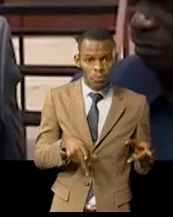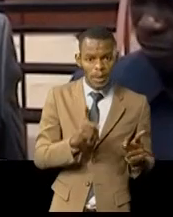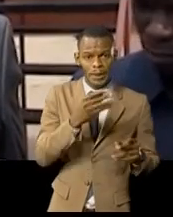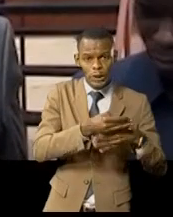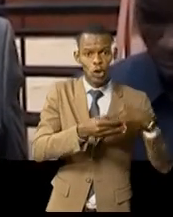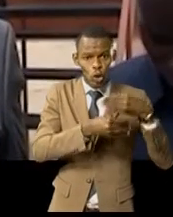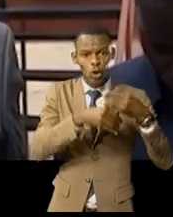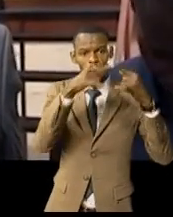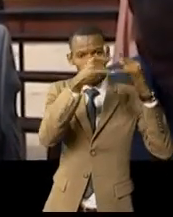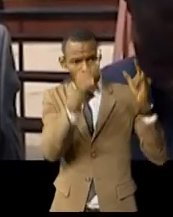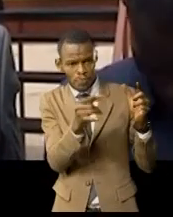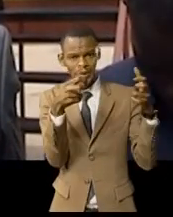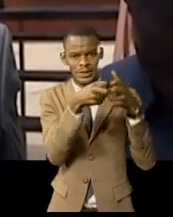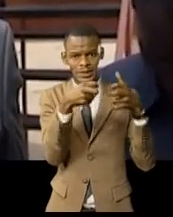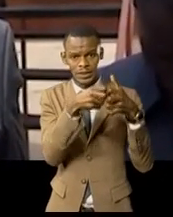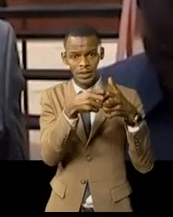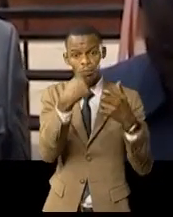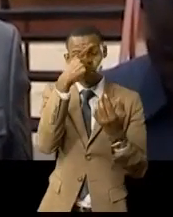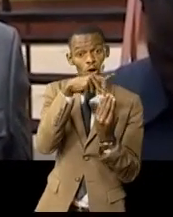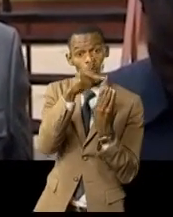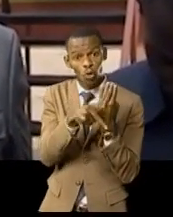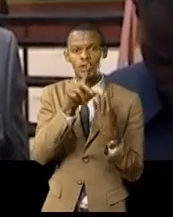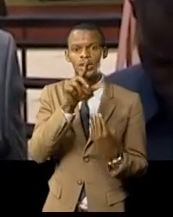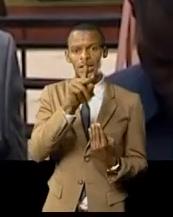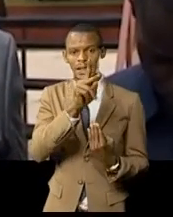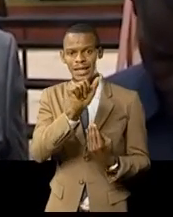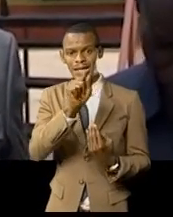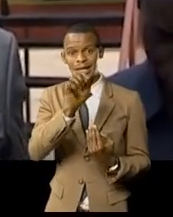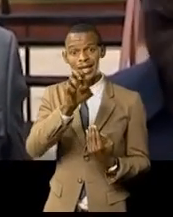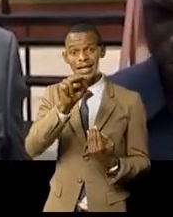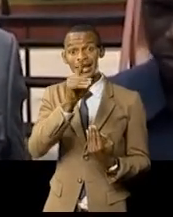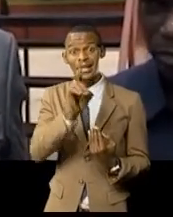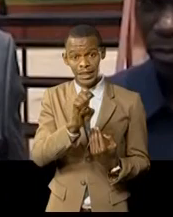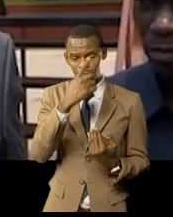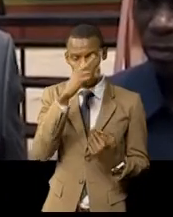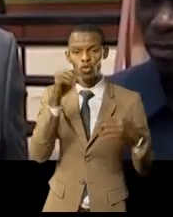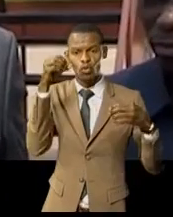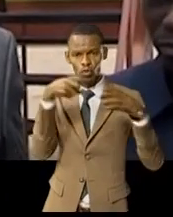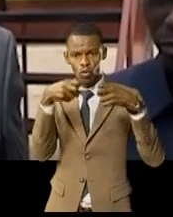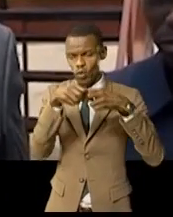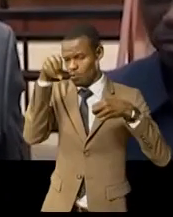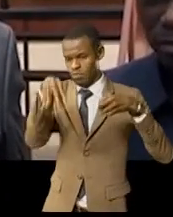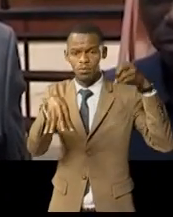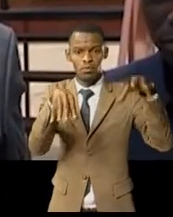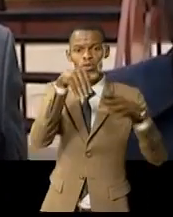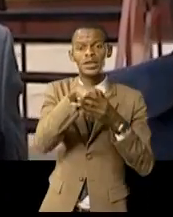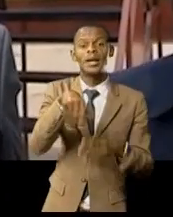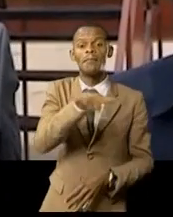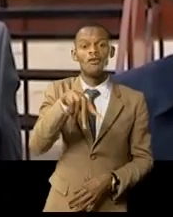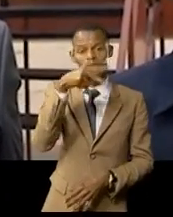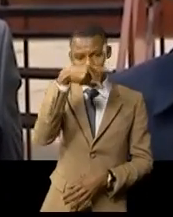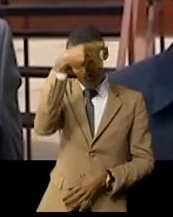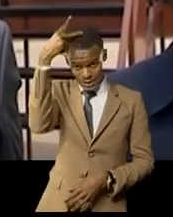Katende pour donner de l'énergie ici au Kasaï central. Et ici nous avons le projet de l'énergie à Katende